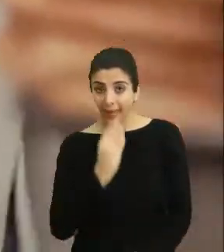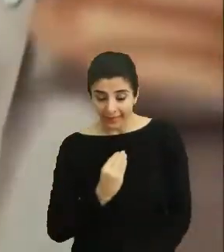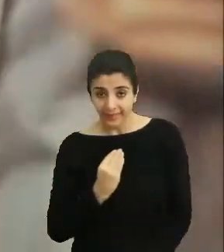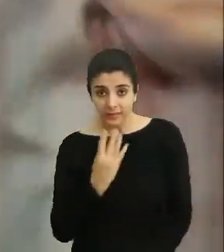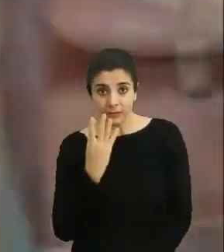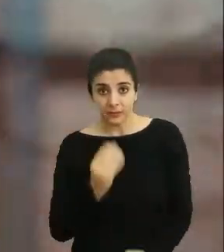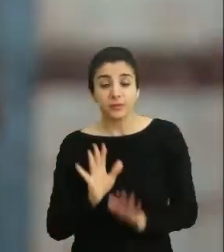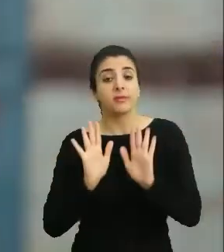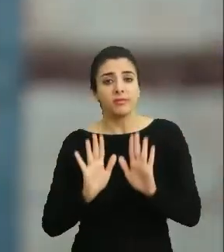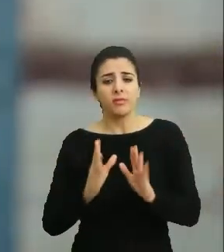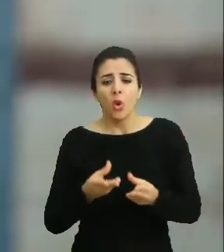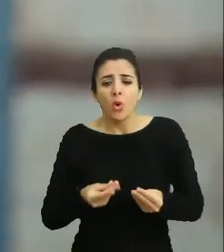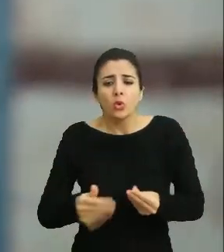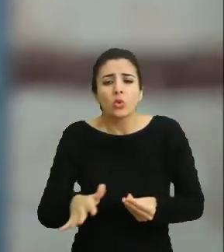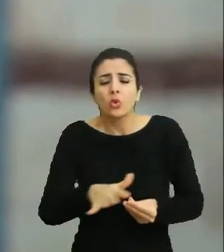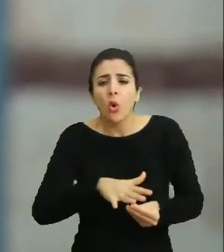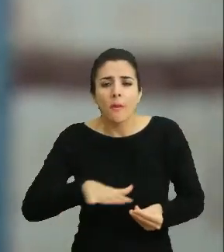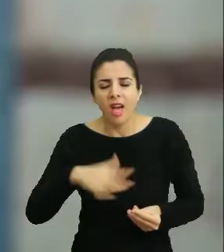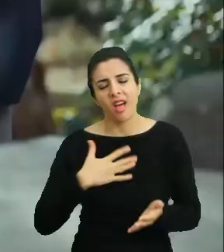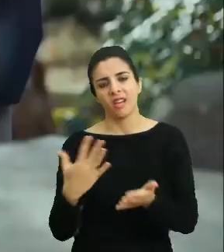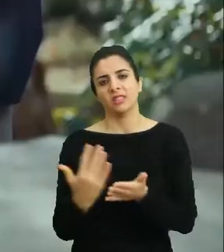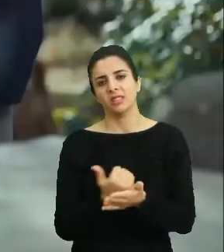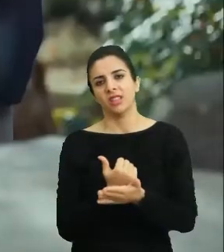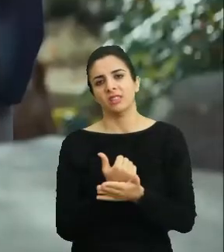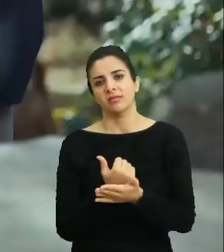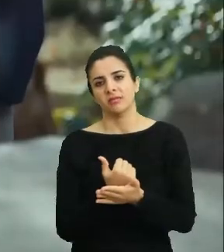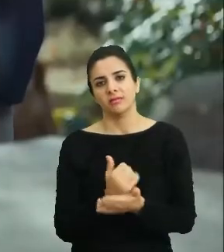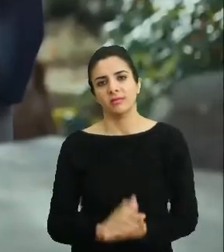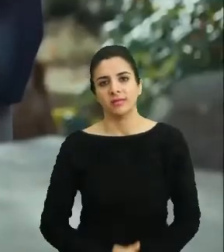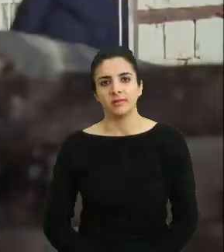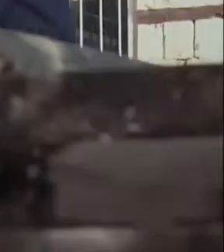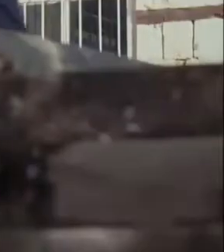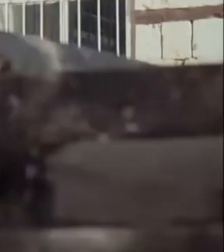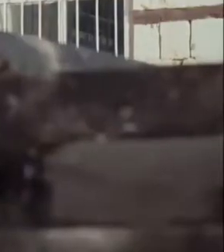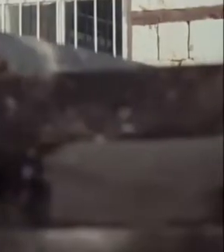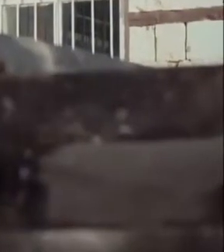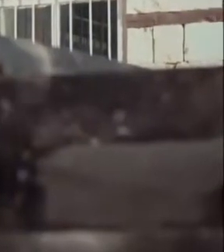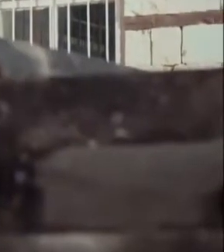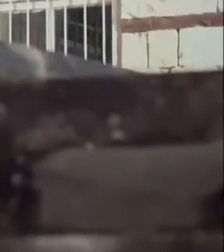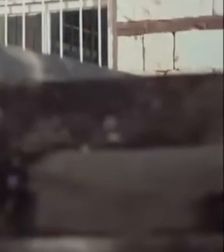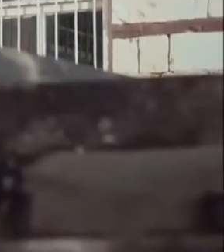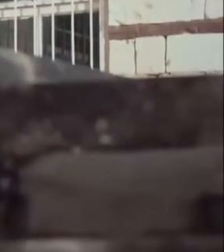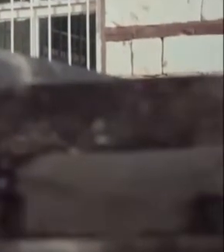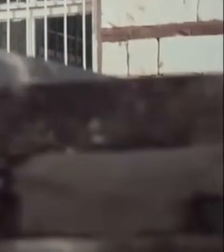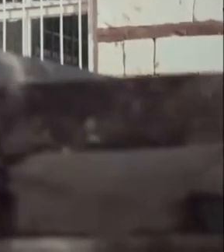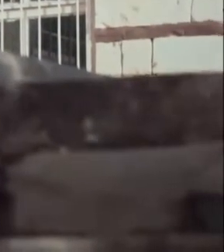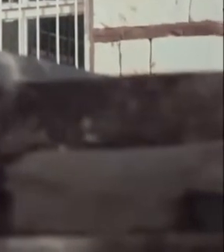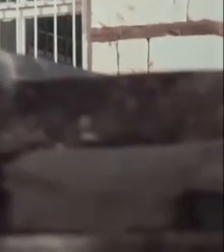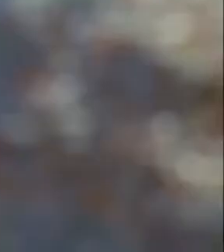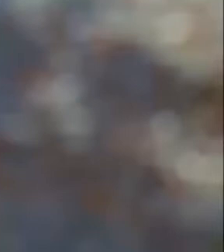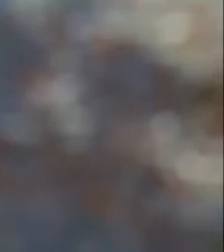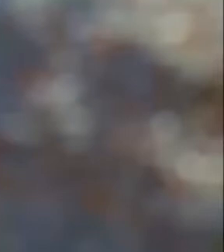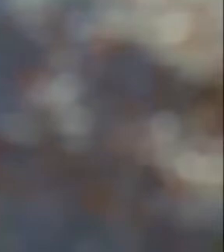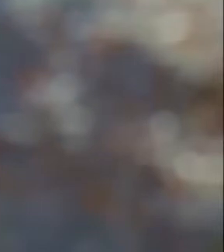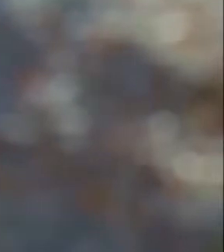Beğendik ama toprağa kazandık. Kahramanla Güler basamakların ortasında karşılıklı durmuş sohbet ediyorlar. Cahit kapının